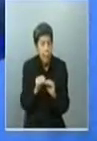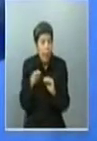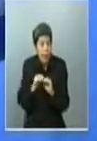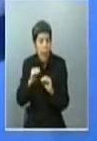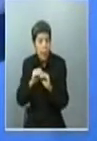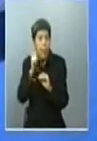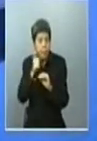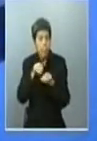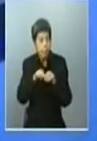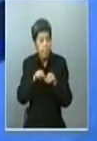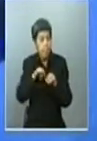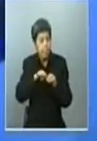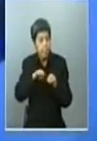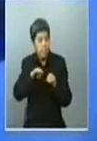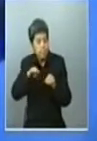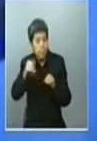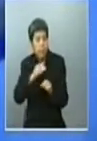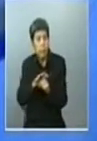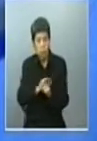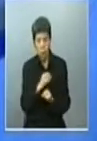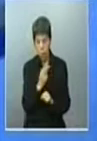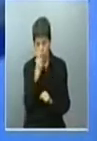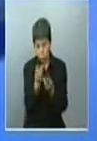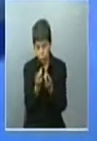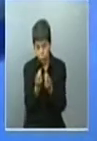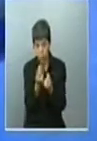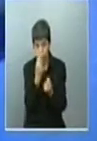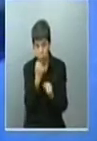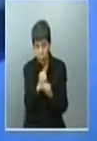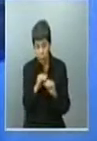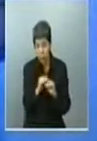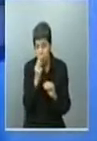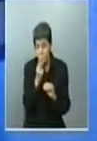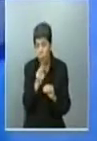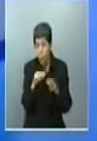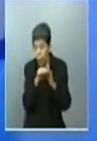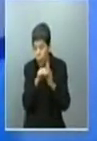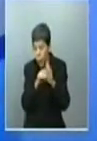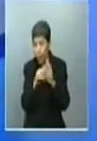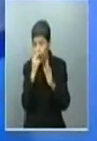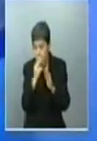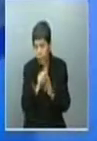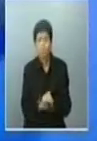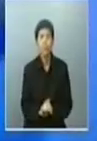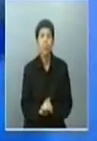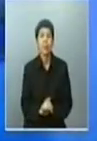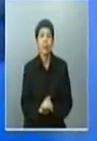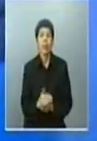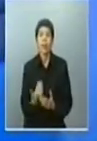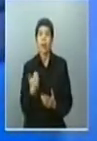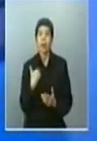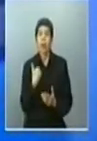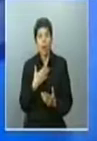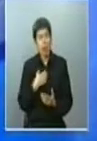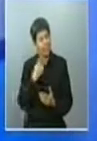ริ่มทรงตัวได้นะคะแต่อย่างไรก็ตามรอติดตามตัวเลขเศรษฐกิจที่จะค่อยๆทยอยออกมาด้วยเช่นเดียวกันค่ะนอกเหนือจากนี้นะคะสำหรับการที่จ